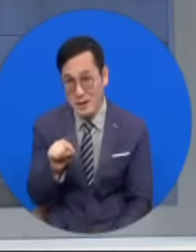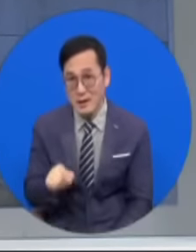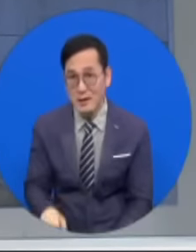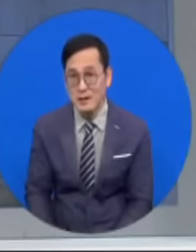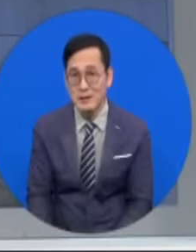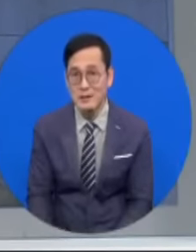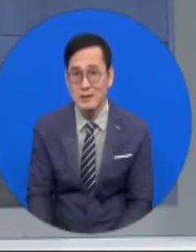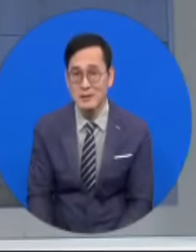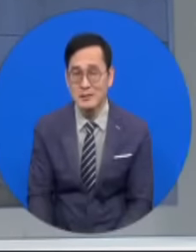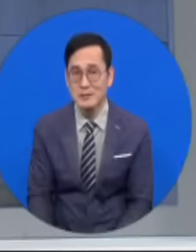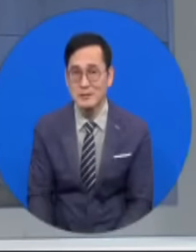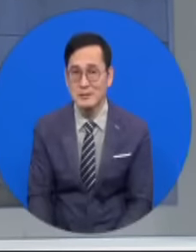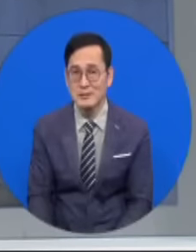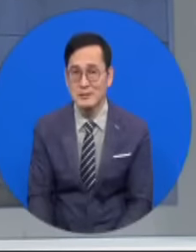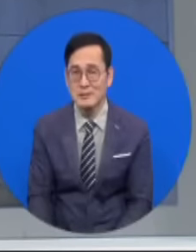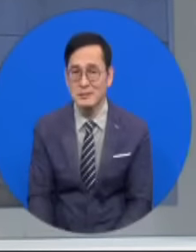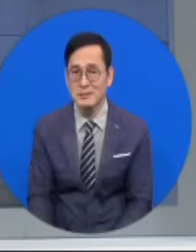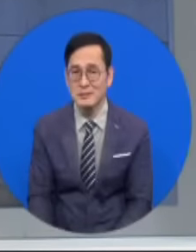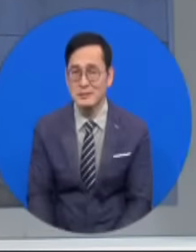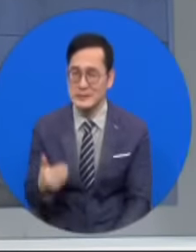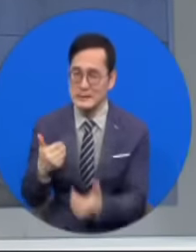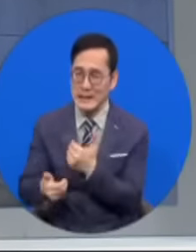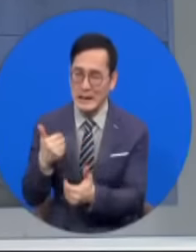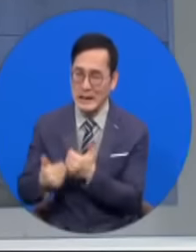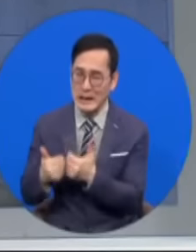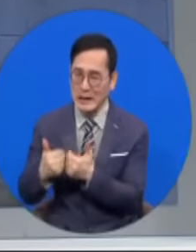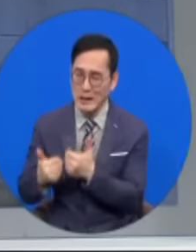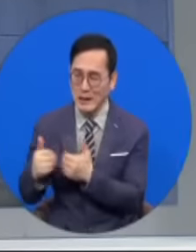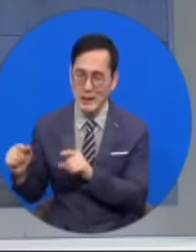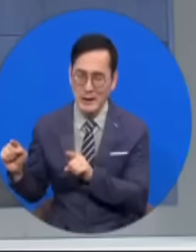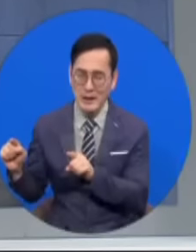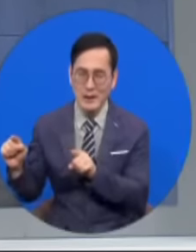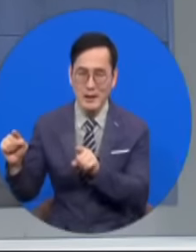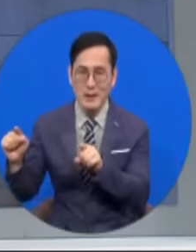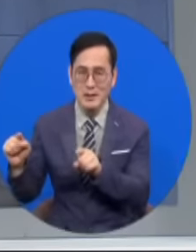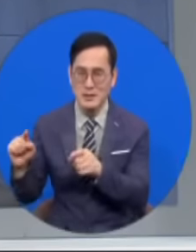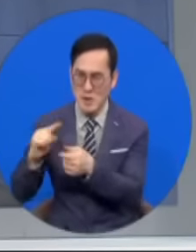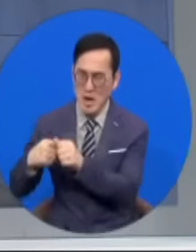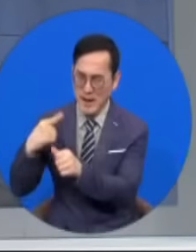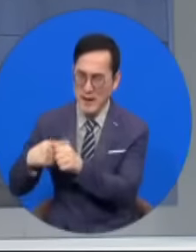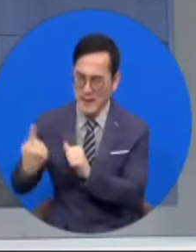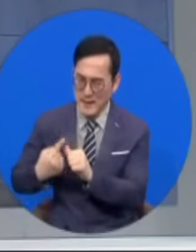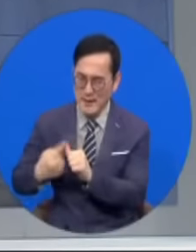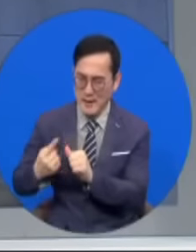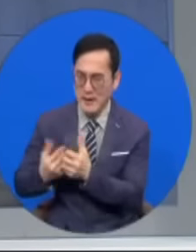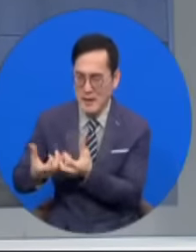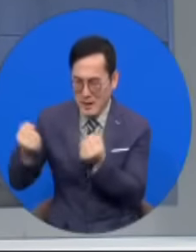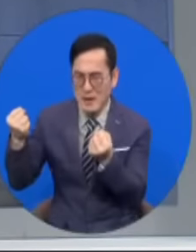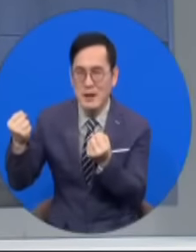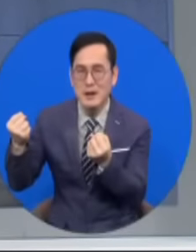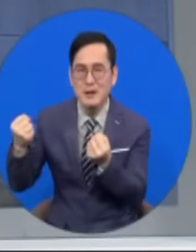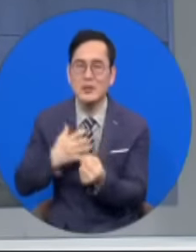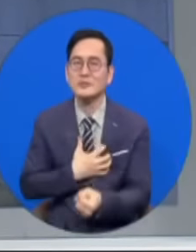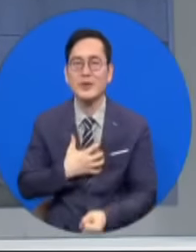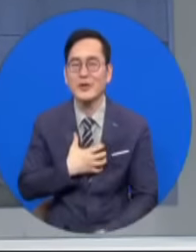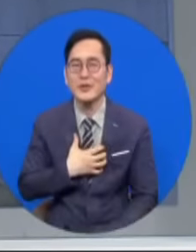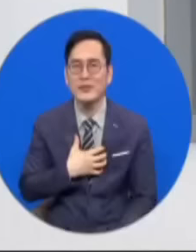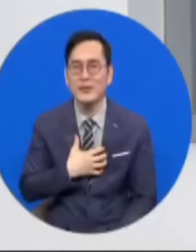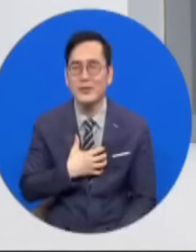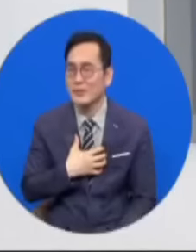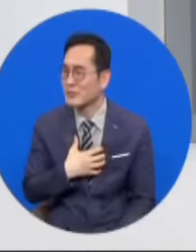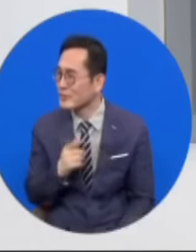당원들이 걱정하고 있는 걸 알고 있는데 근데 또 프로들은 프로들이나 안 그러겠죠 끝나면 또 언제 싸우냐는 듯 그런데요 이제